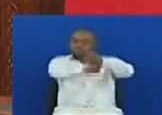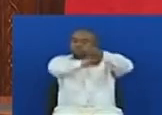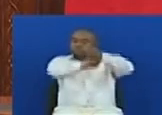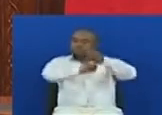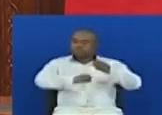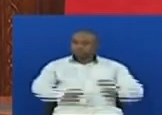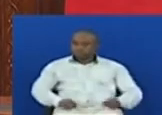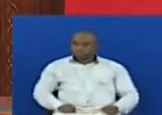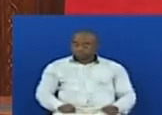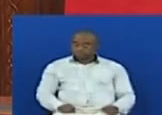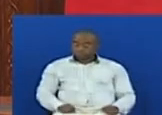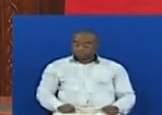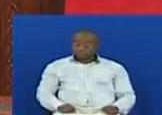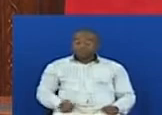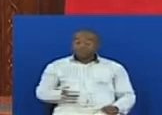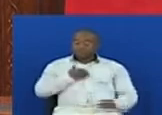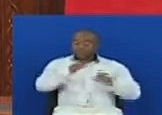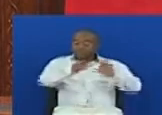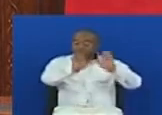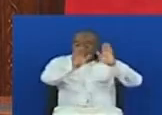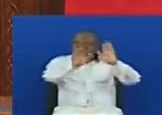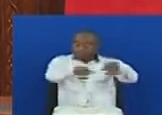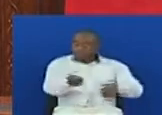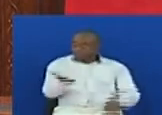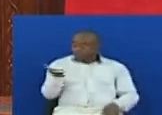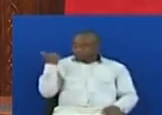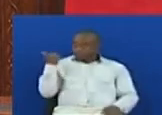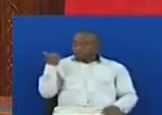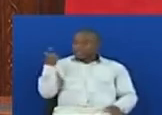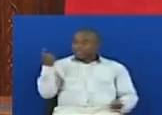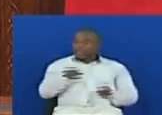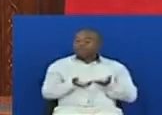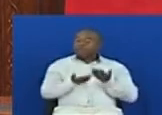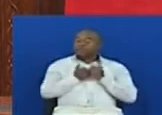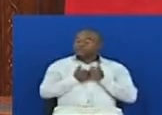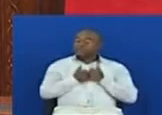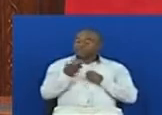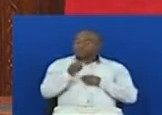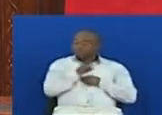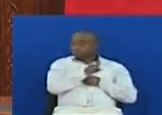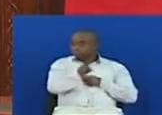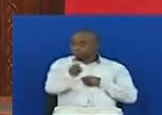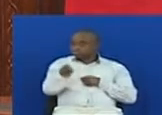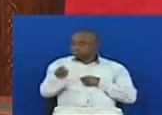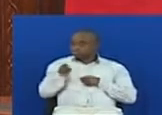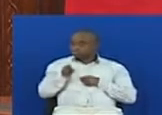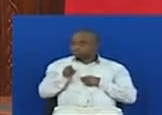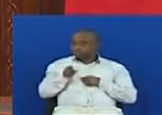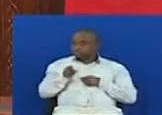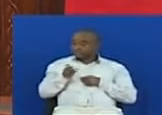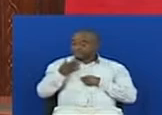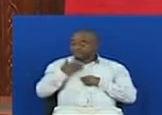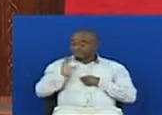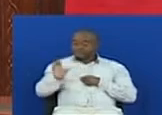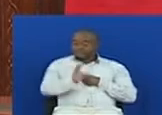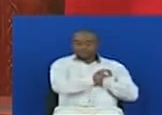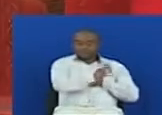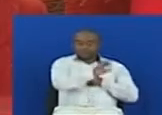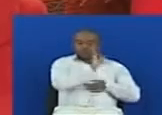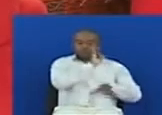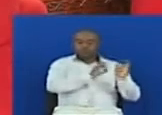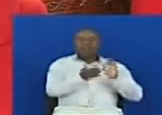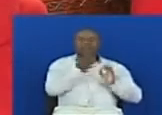katika bunge lililopita kwa jamani, kama ingewezekana hela hizi ambazo zilitaka ziende kwenye uchaguzi